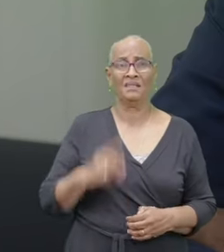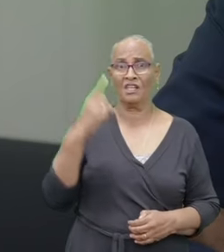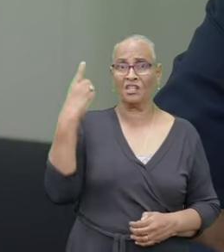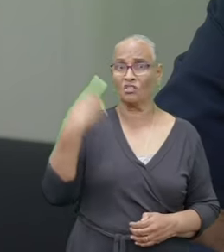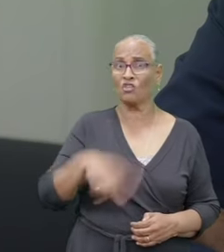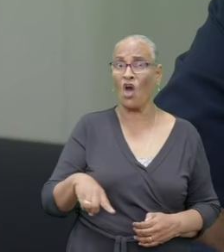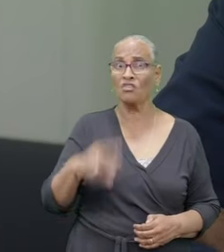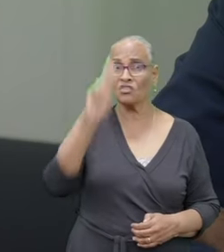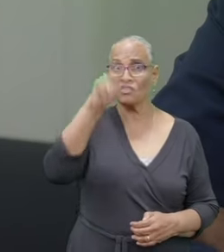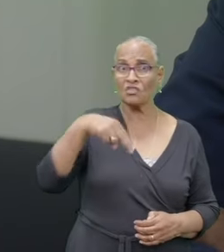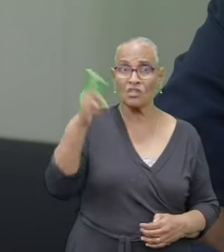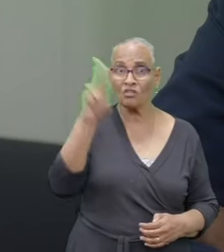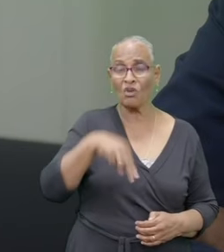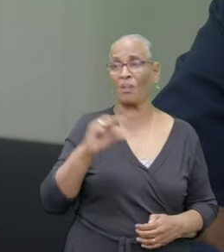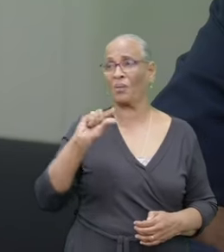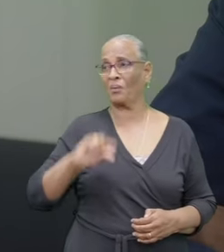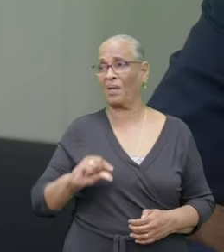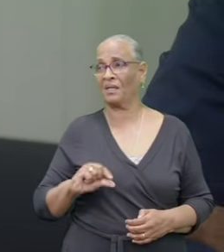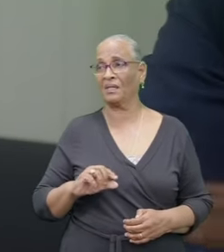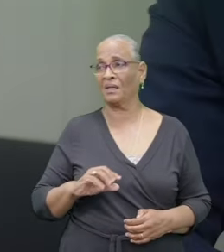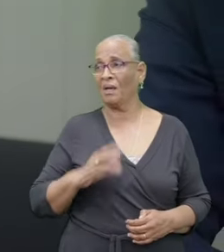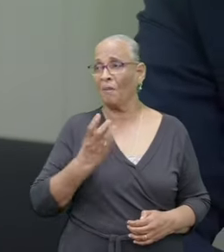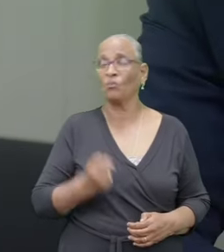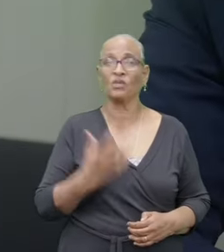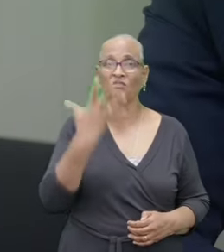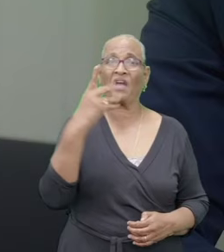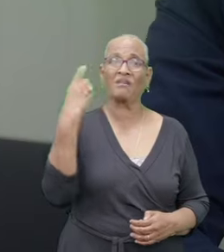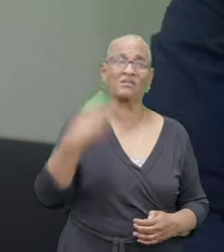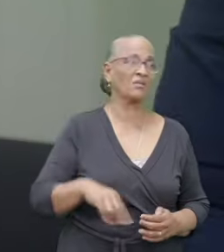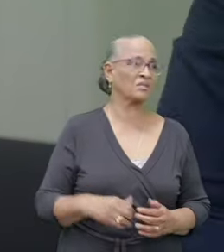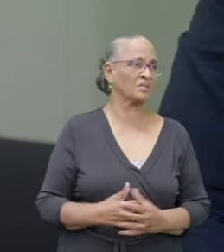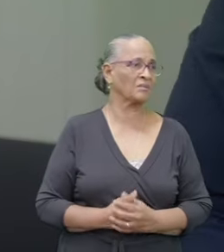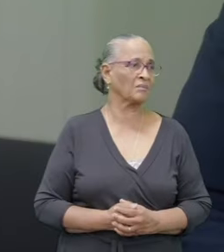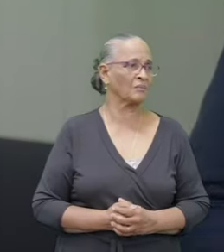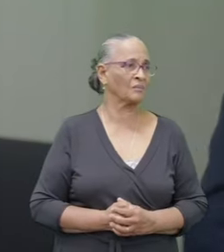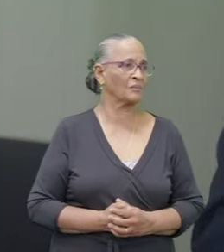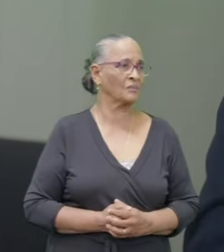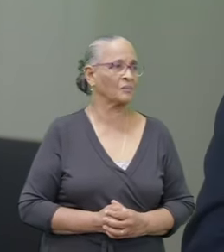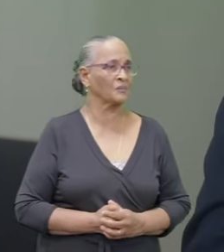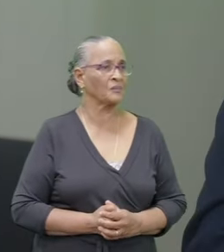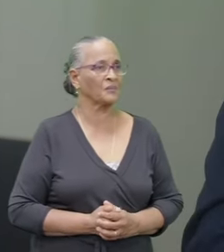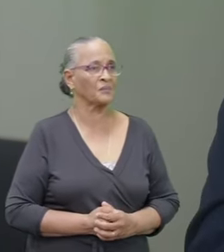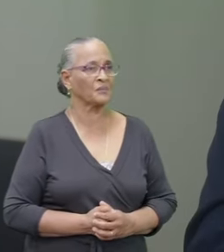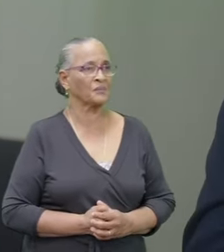alleen om u uit te leggen waarom ik 1000 niet te hoog vind.